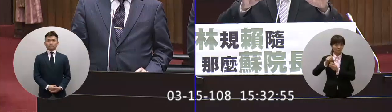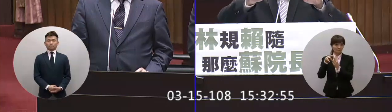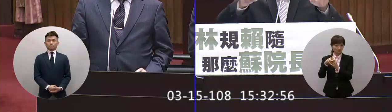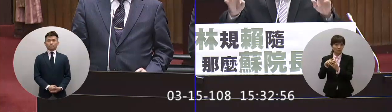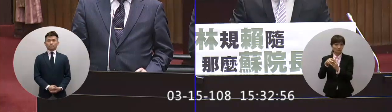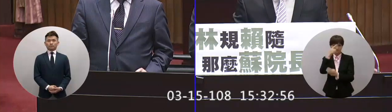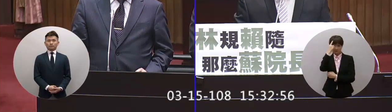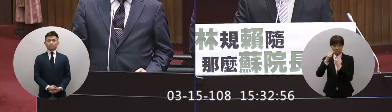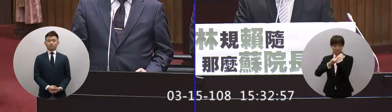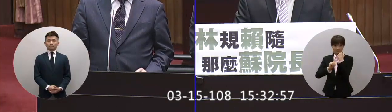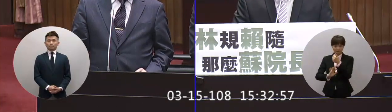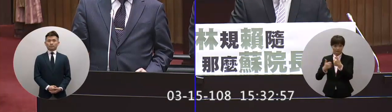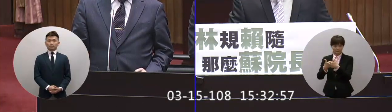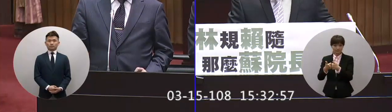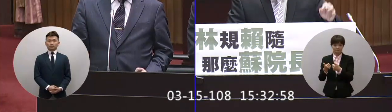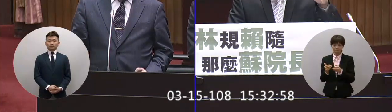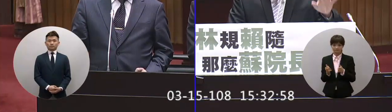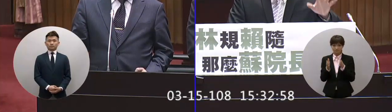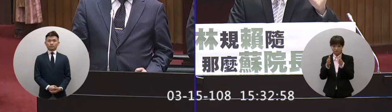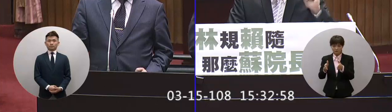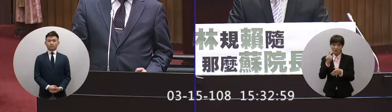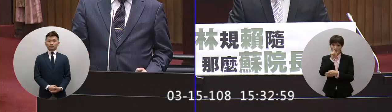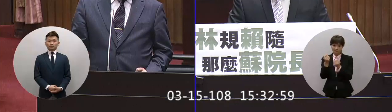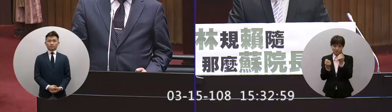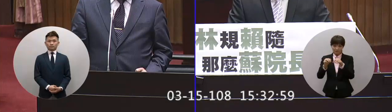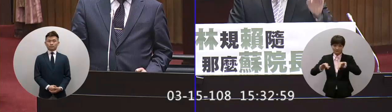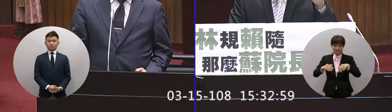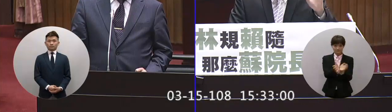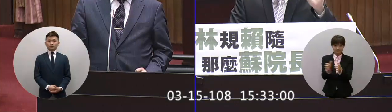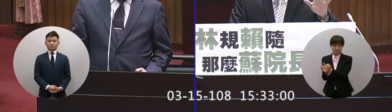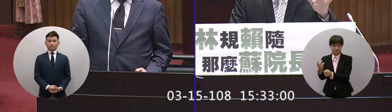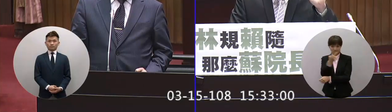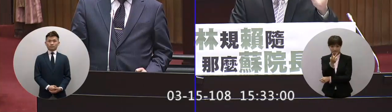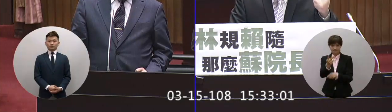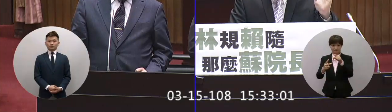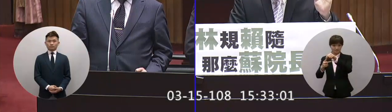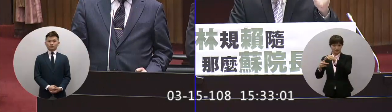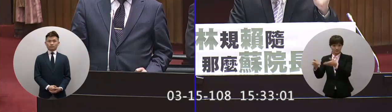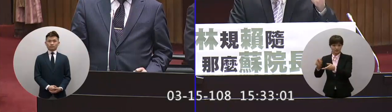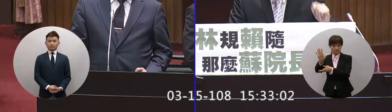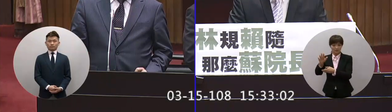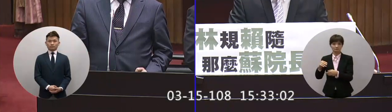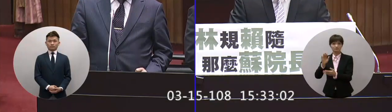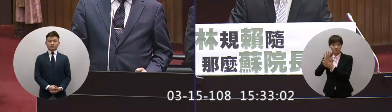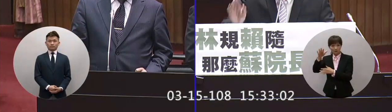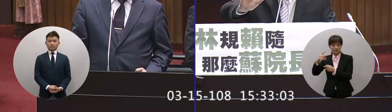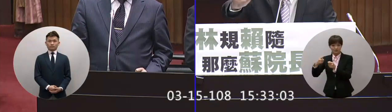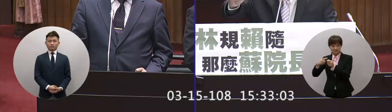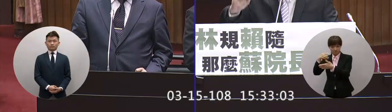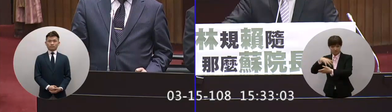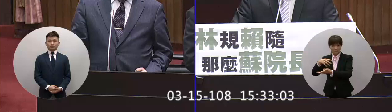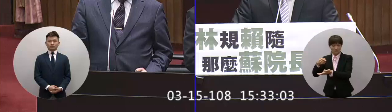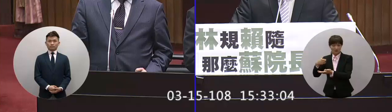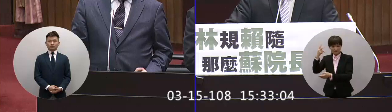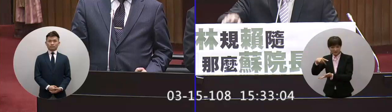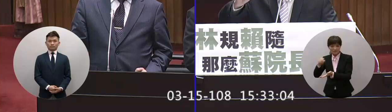把酒驾违规分2组人，那一组是有治疗，结果他1年内再犯的比例只有13%；一组